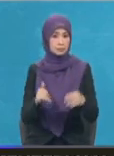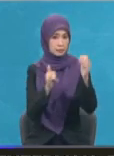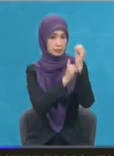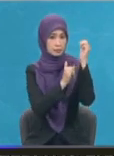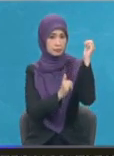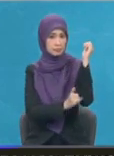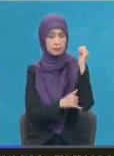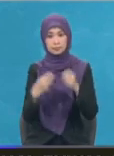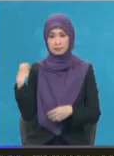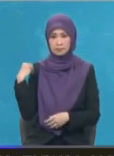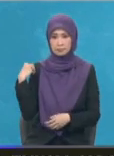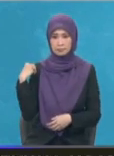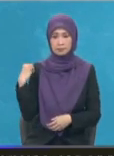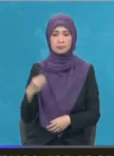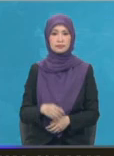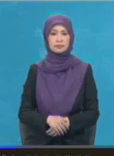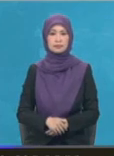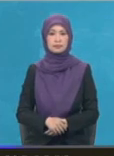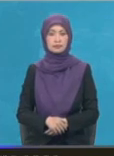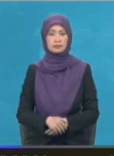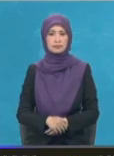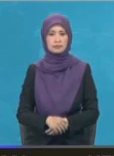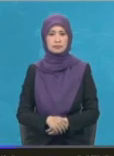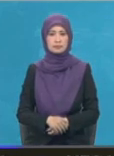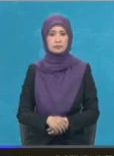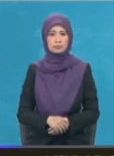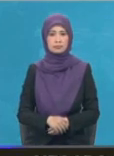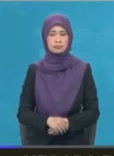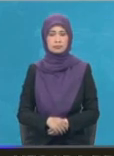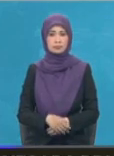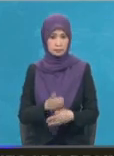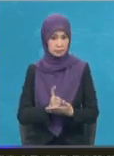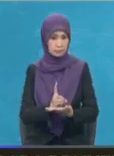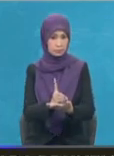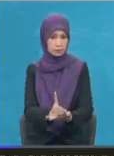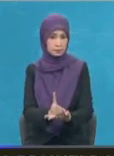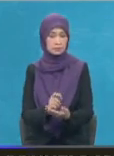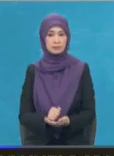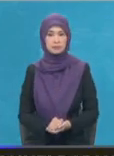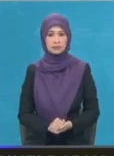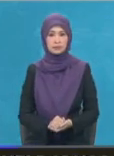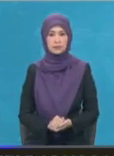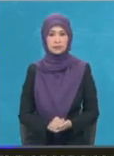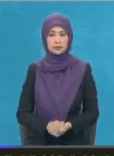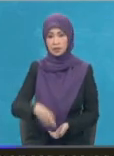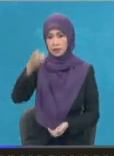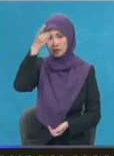Sultan Haji Hasna Jalan Perdana Menteri sumbangan disampaikan oleh yang berhoman